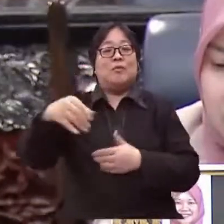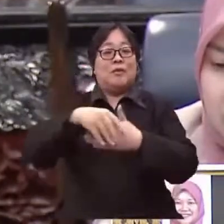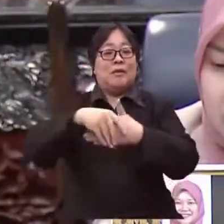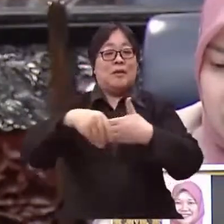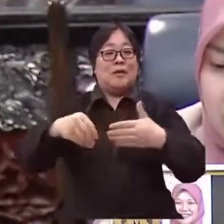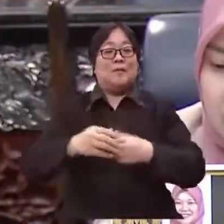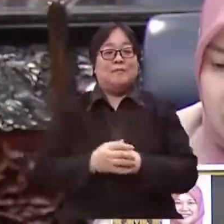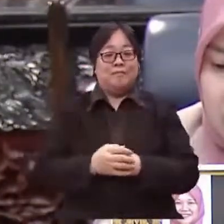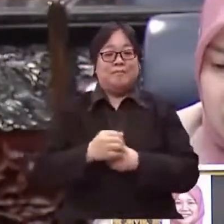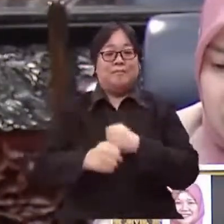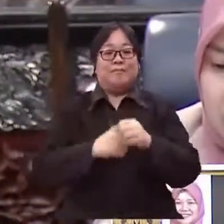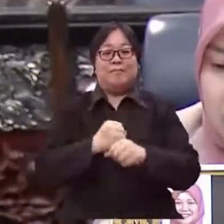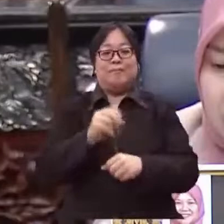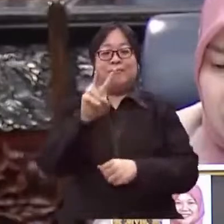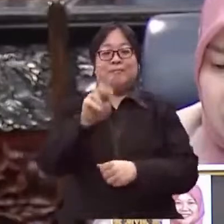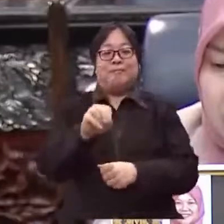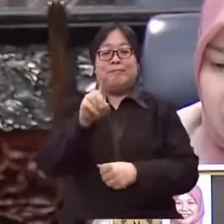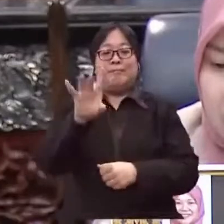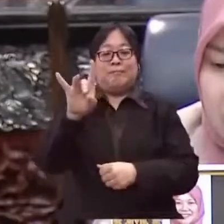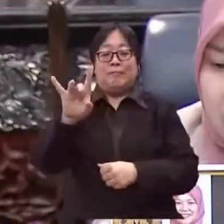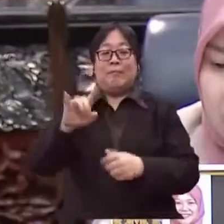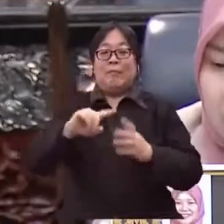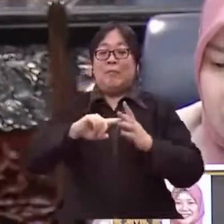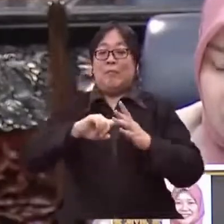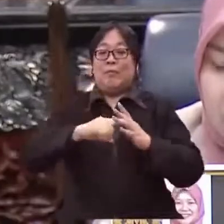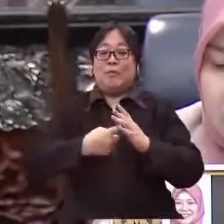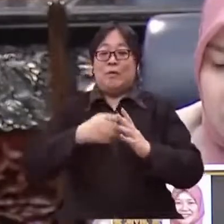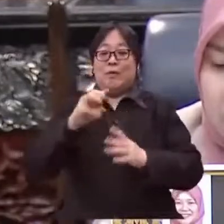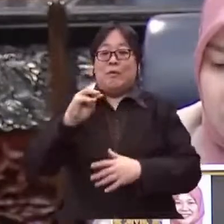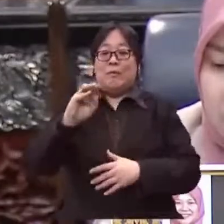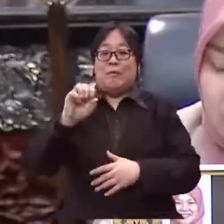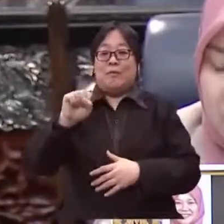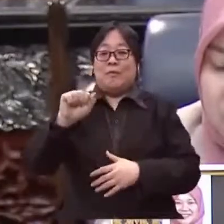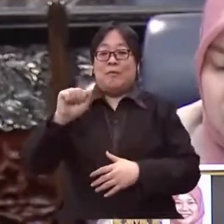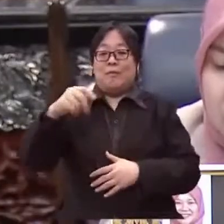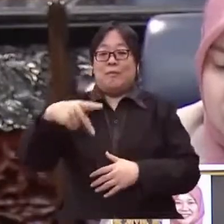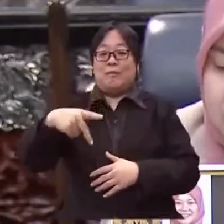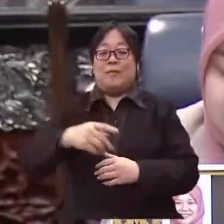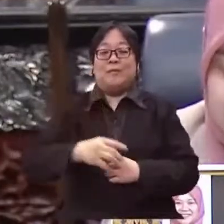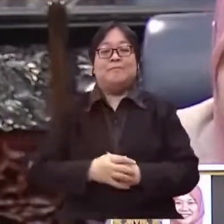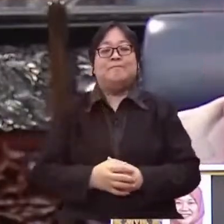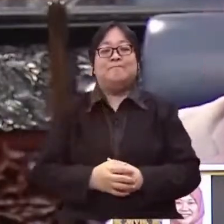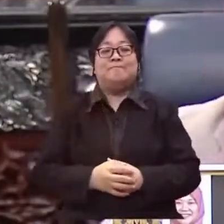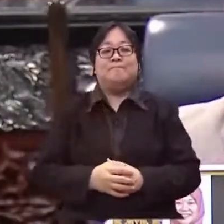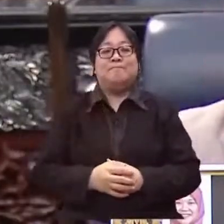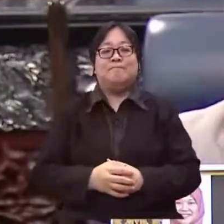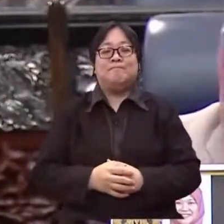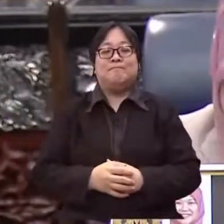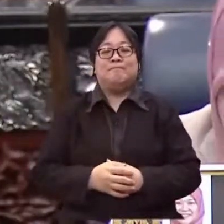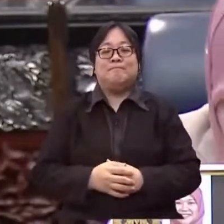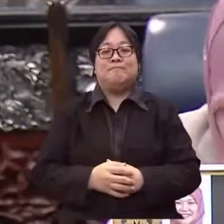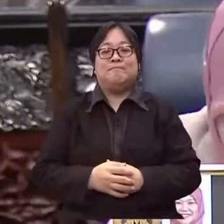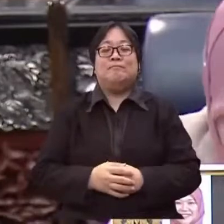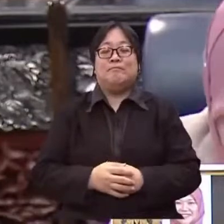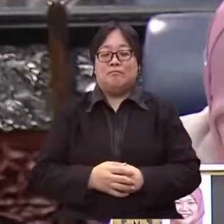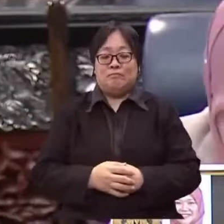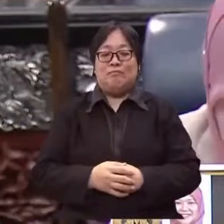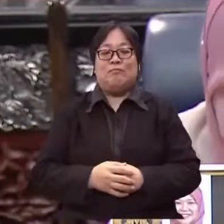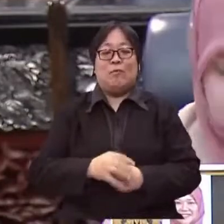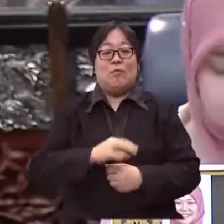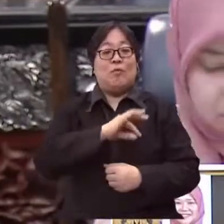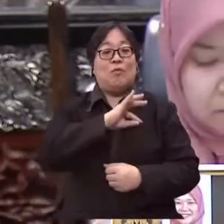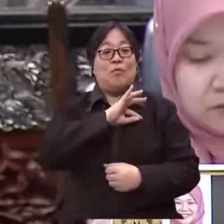pada 2018 setelah mulai msep pada waktu itu dilaksanakan memang dari segi keuntungan